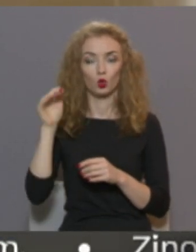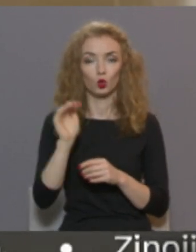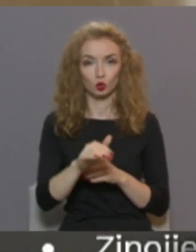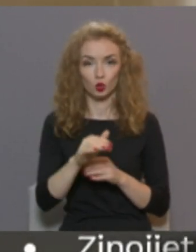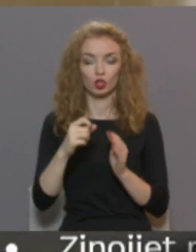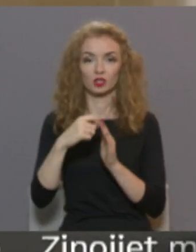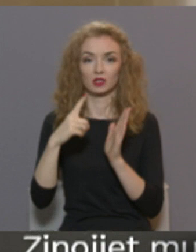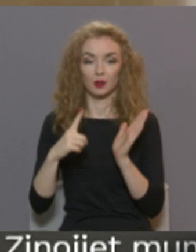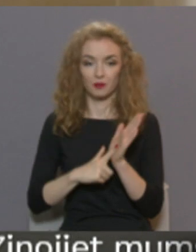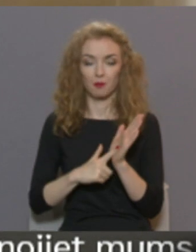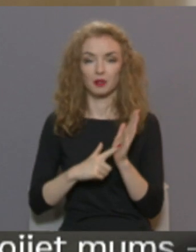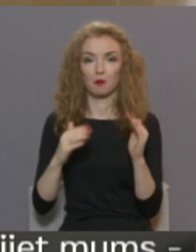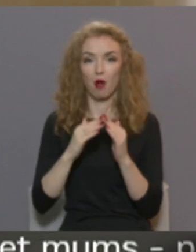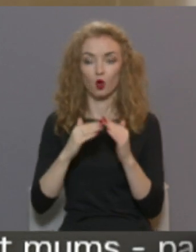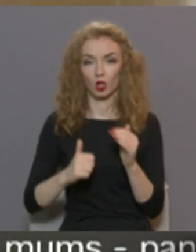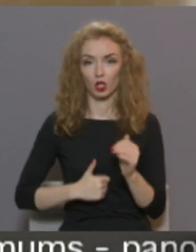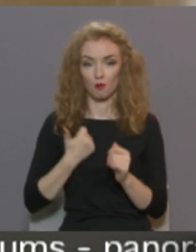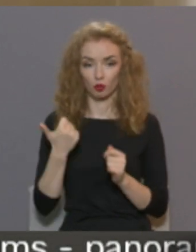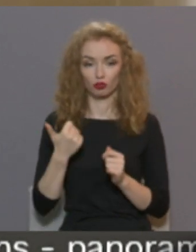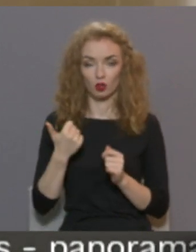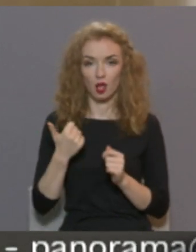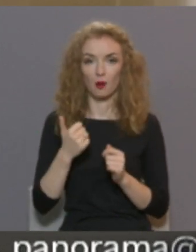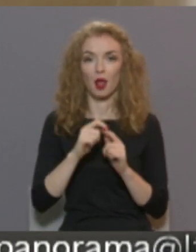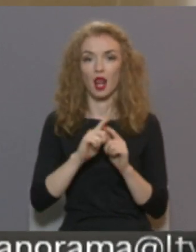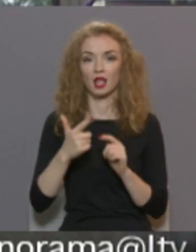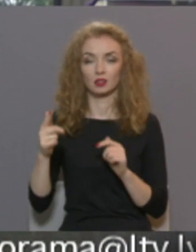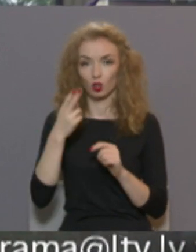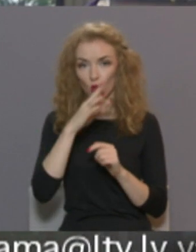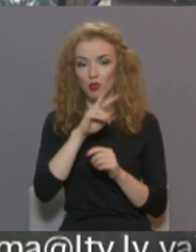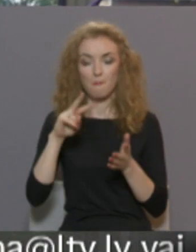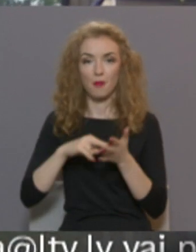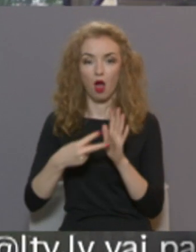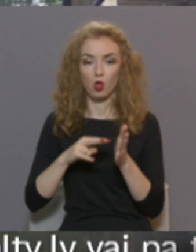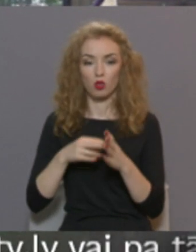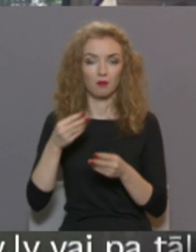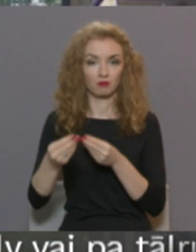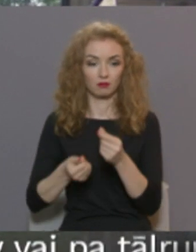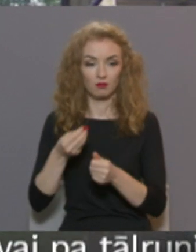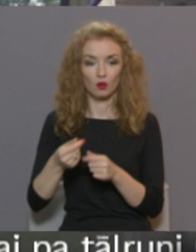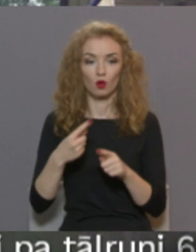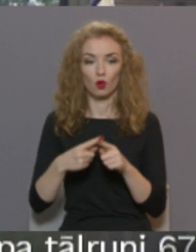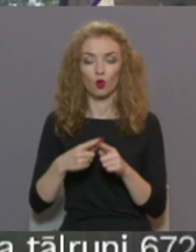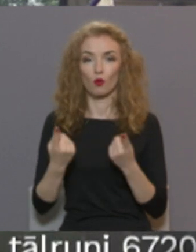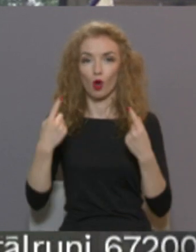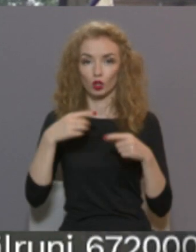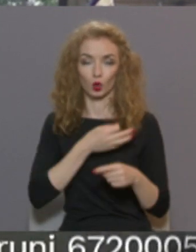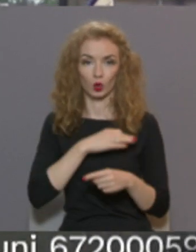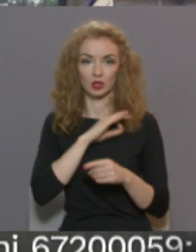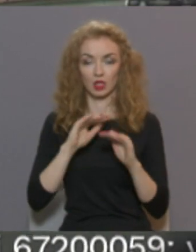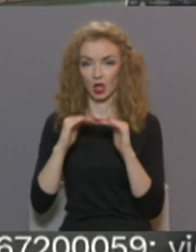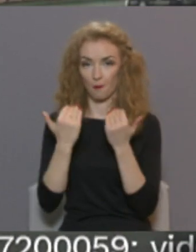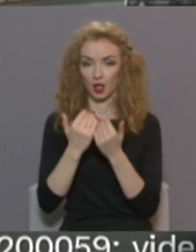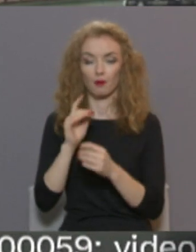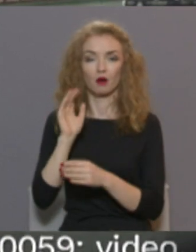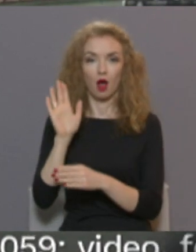17 māju īpašniekiem līdzekļi no nepieredzētiem gadījumiem. Uz doto brīdi juridiskajam departamentam ir